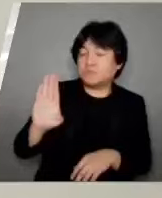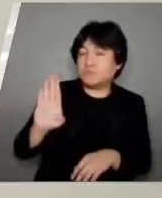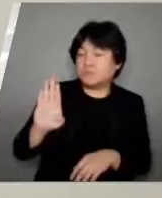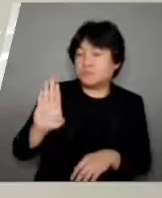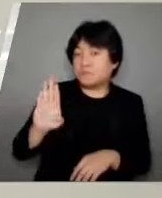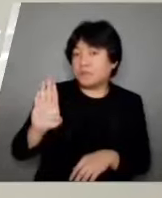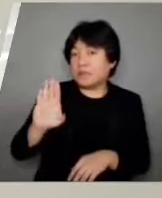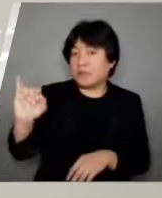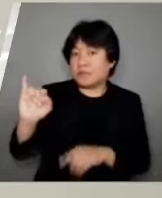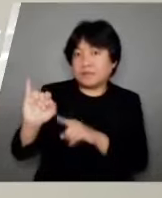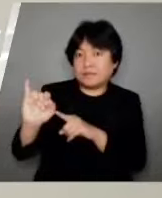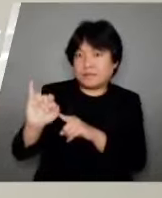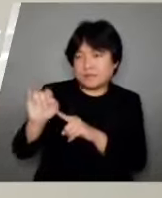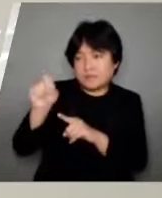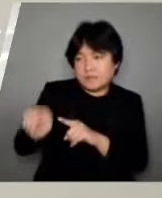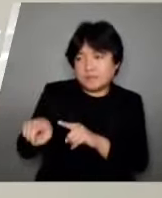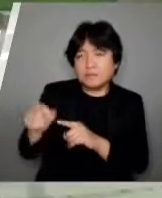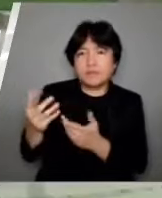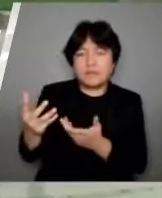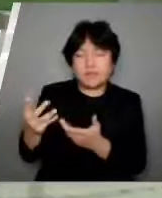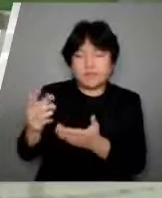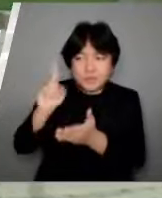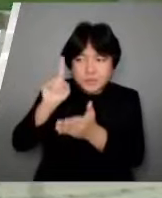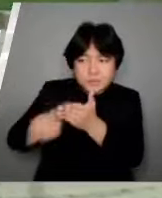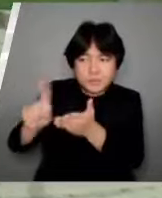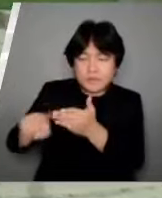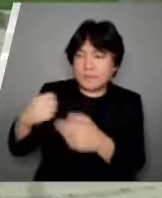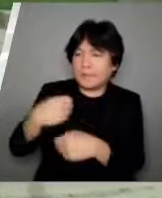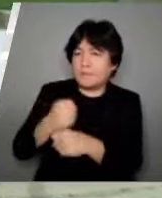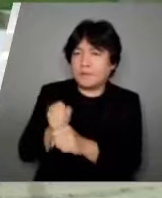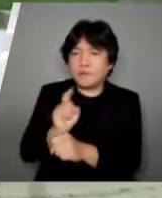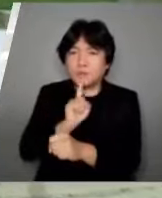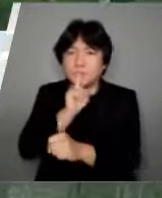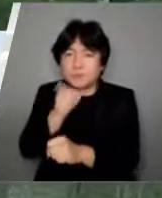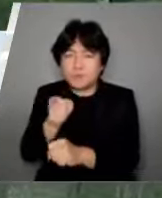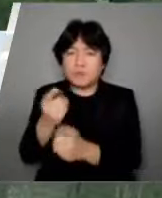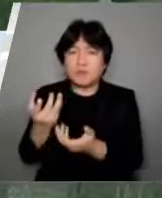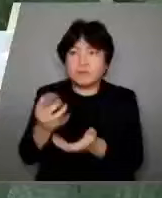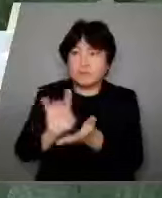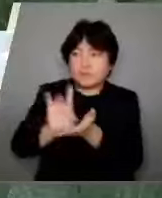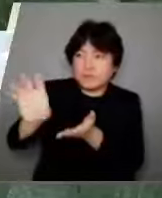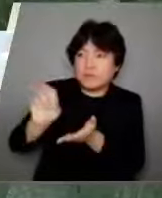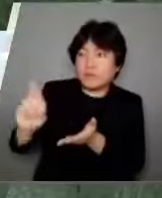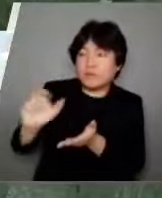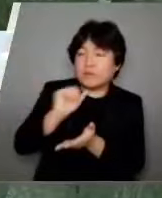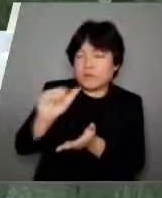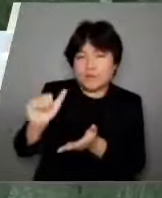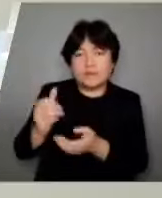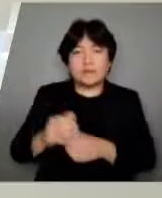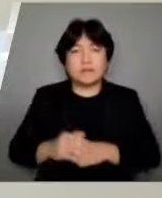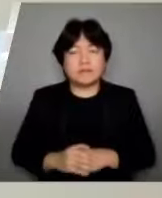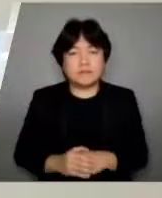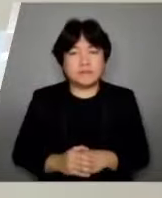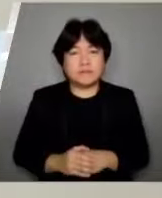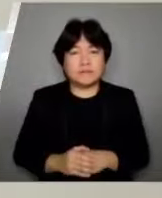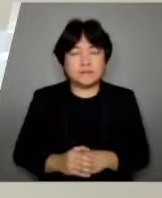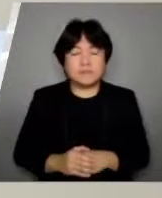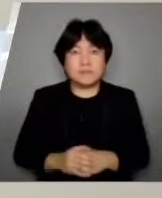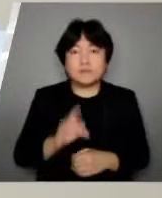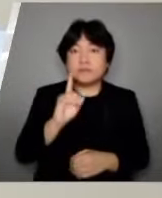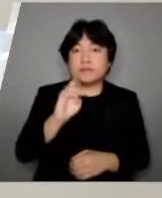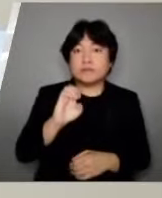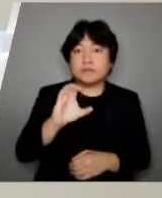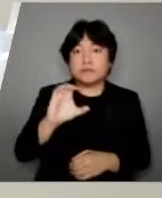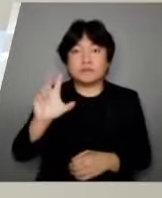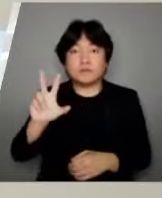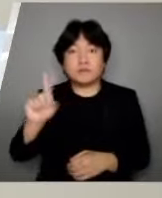na dapat gawin natin. Kasi dapat yan in consonance with the December 31 deadline. Saka we don't want people